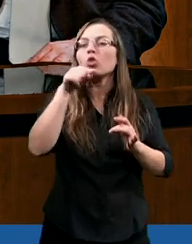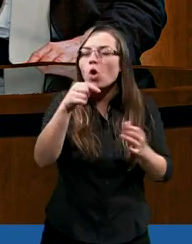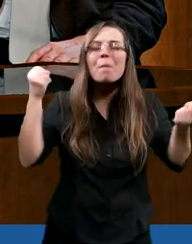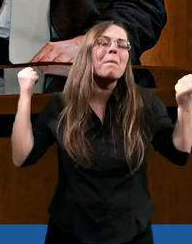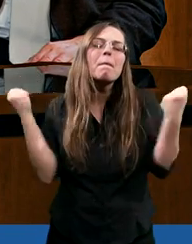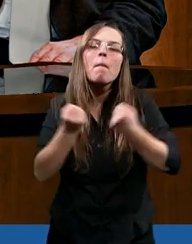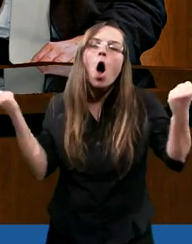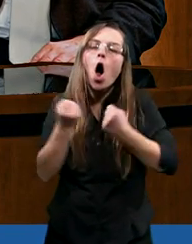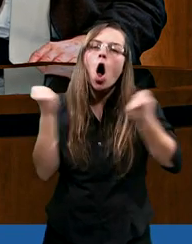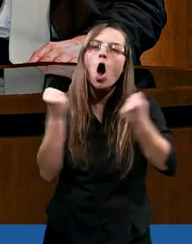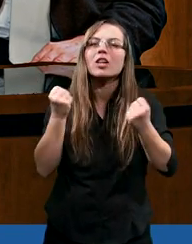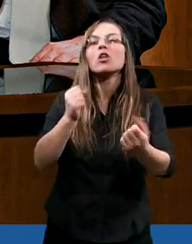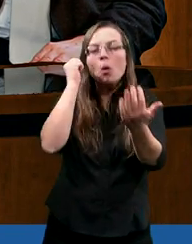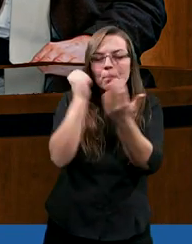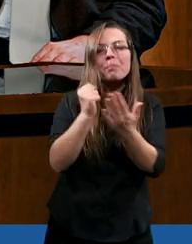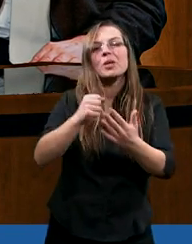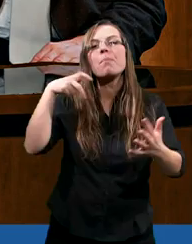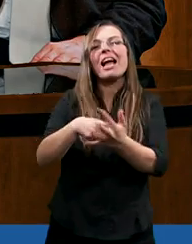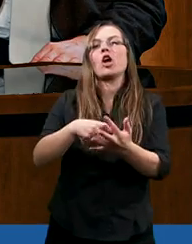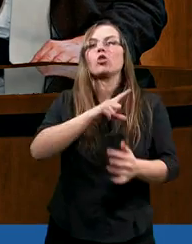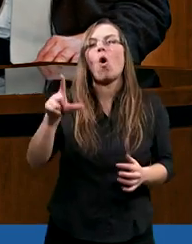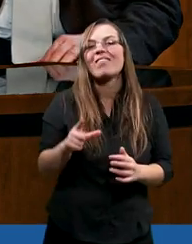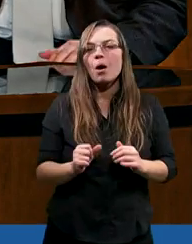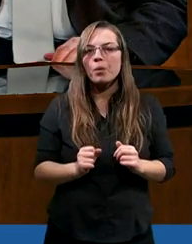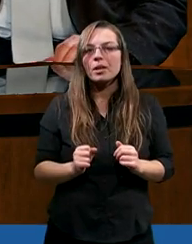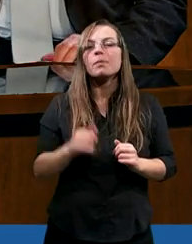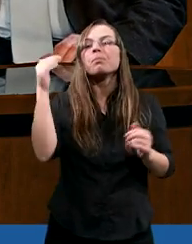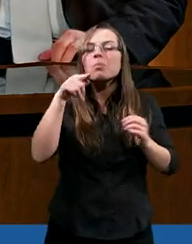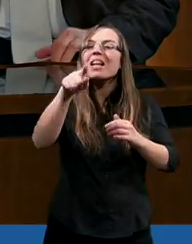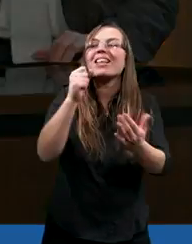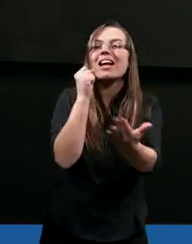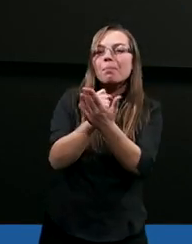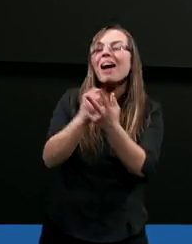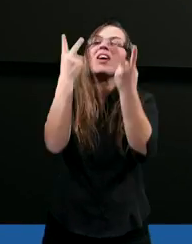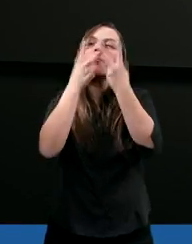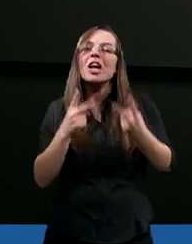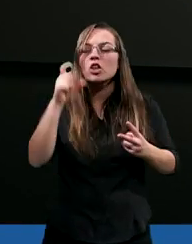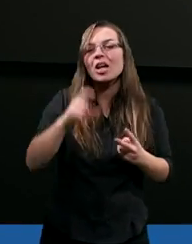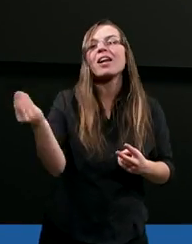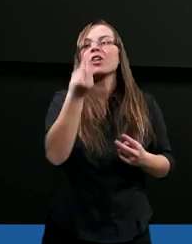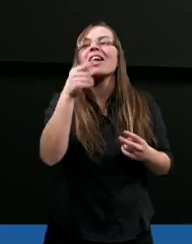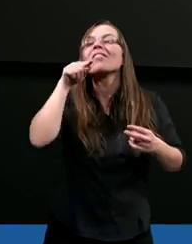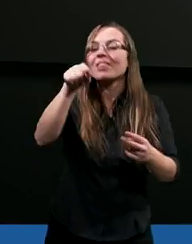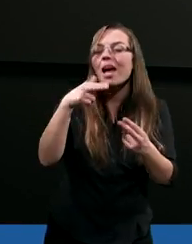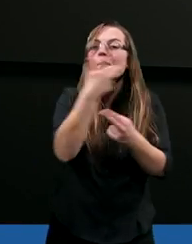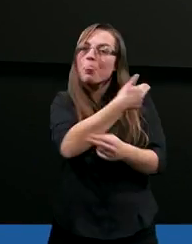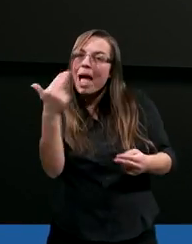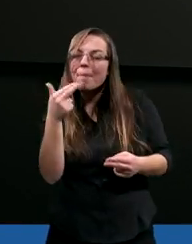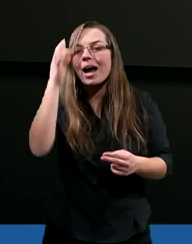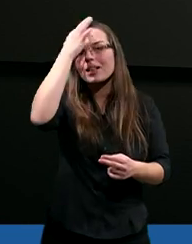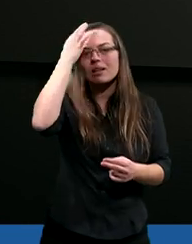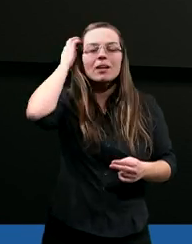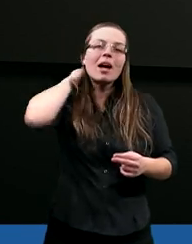mocno akcentował. Możemy w tej sprawie przeczytać jeszcze w tym temacie